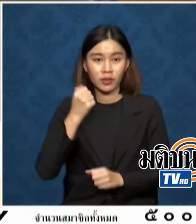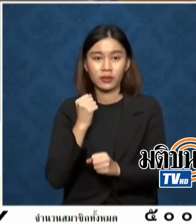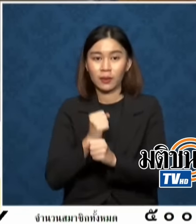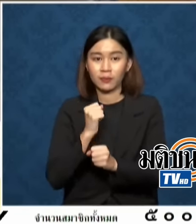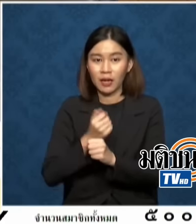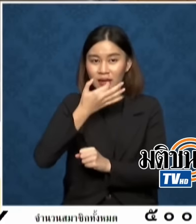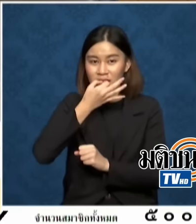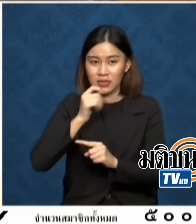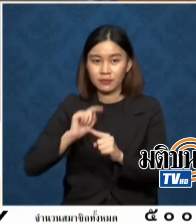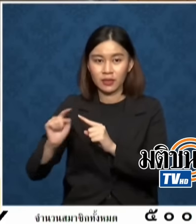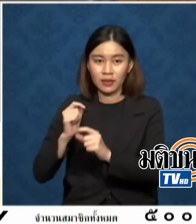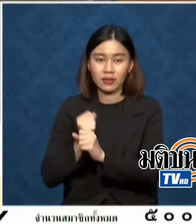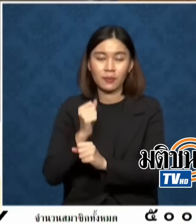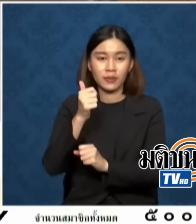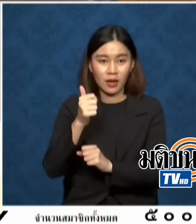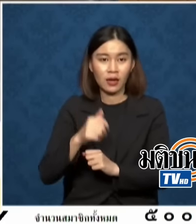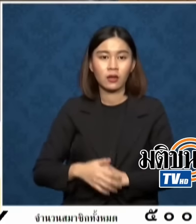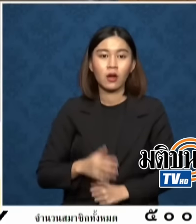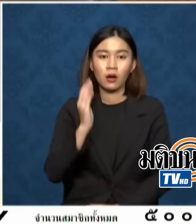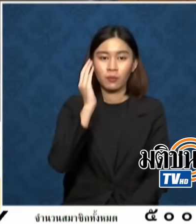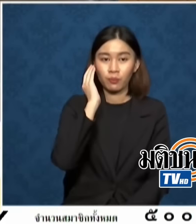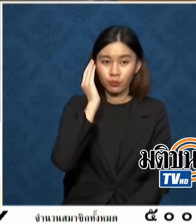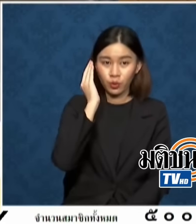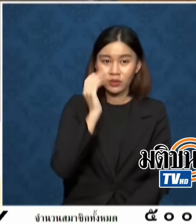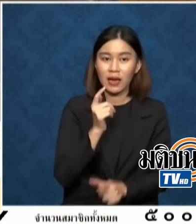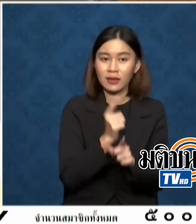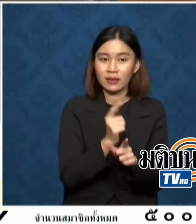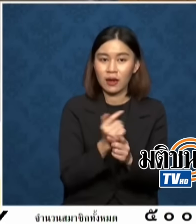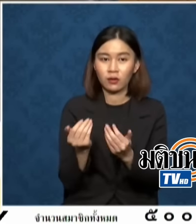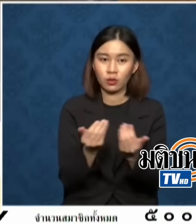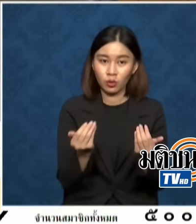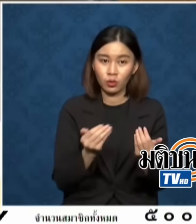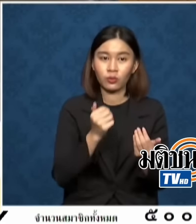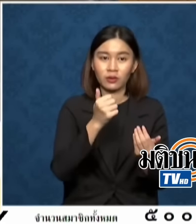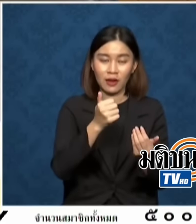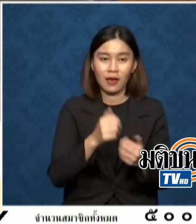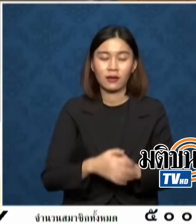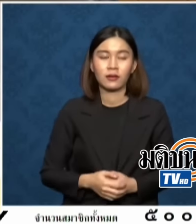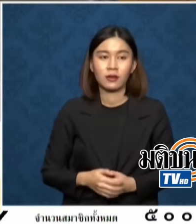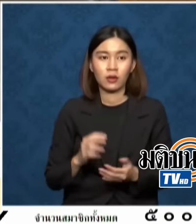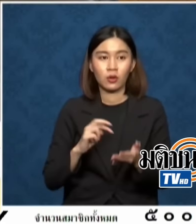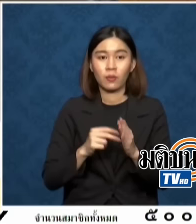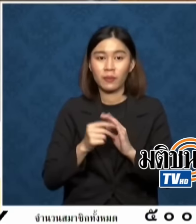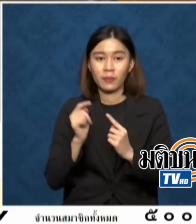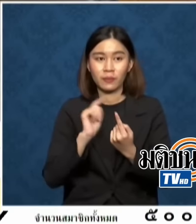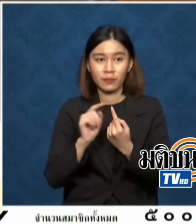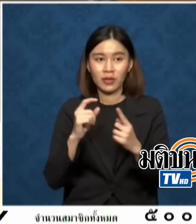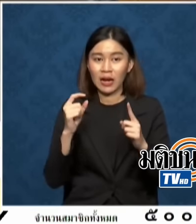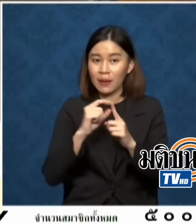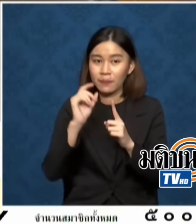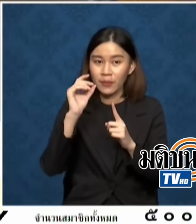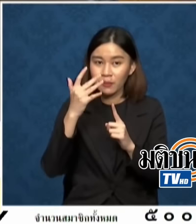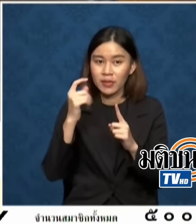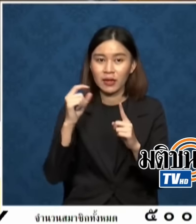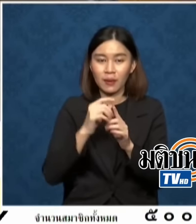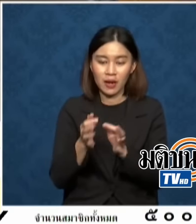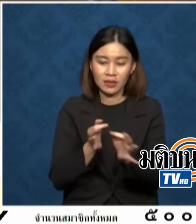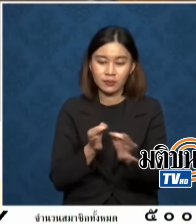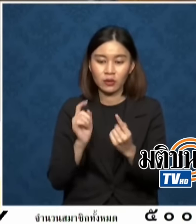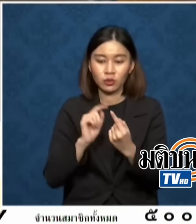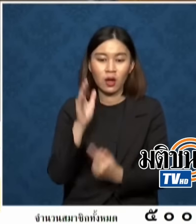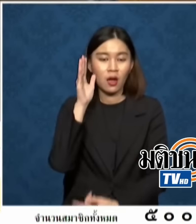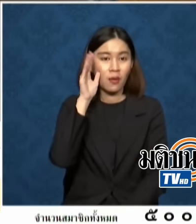งานได้ในขณะเดียวกันผู้ชายสามารถเลี้ยงลูกได้ไม่มีแล้วค่ะคำอธิบาย